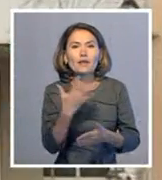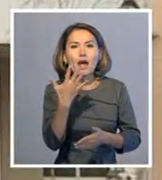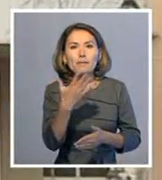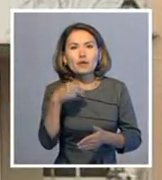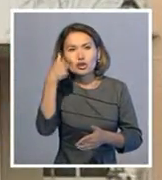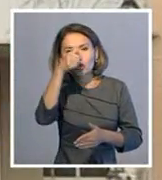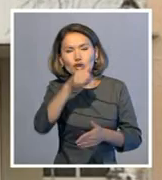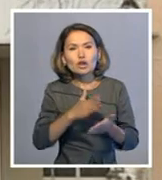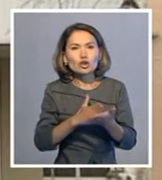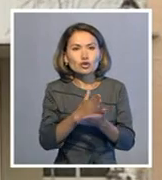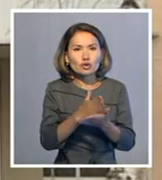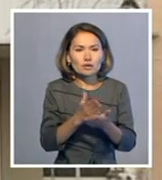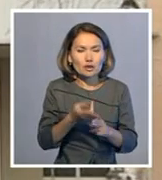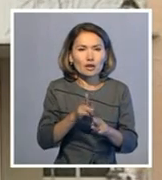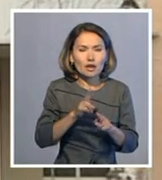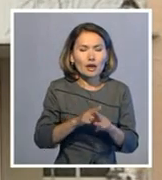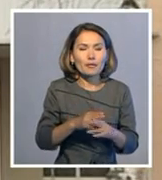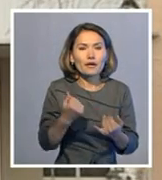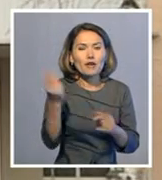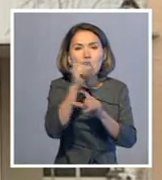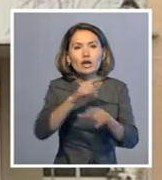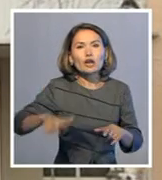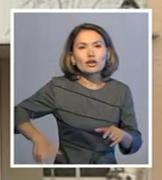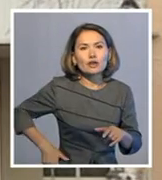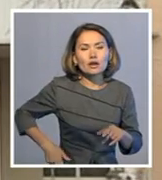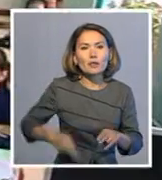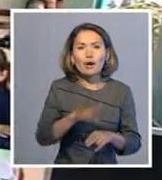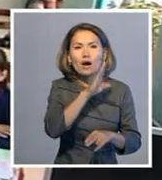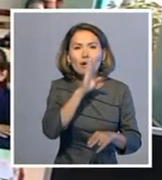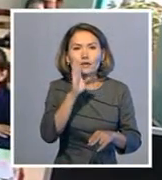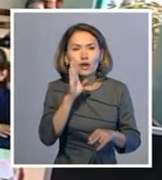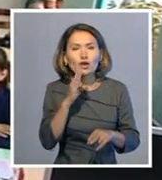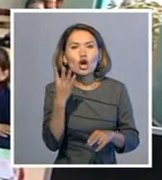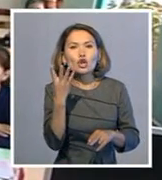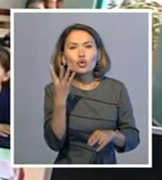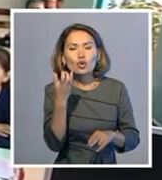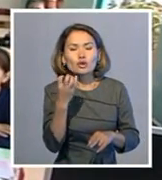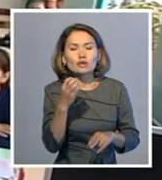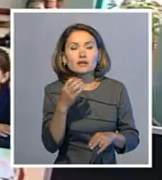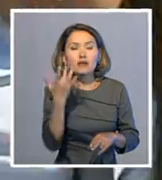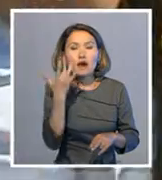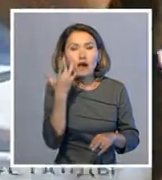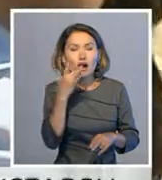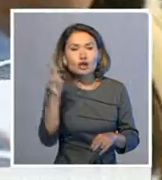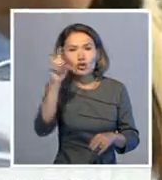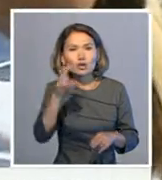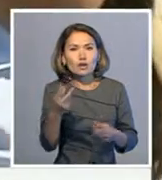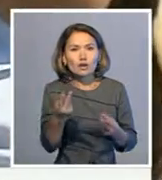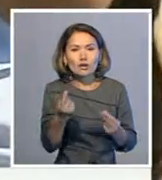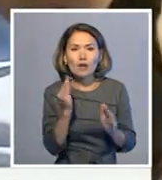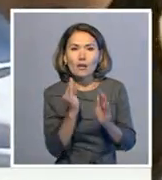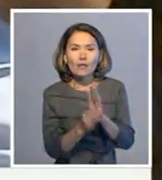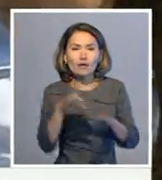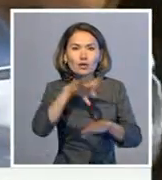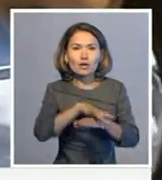басшылық еткен директор баласын бірінші сыныпқа бермек болған ата-анадан 400 ақш долларын талап еткен. Қазір болған оқиғаға қатысты қылмыстық